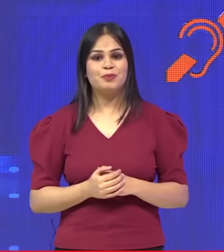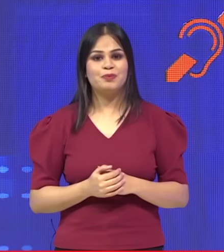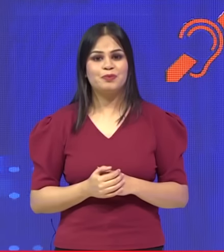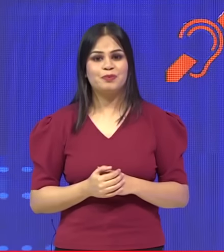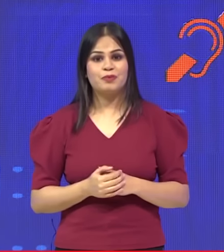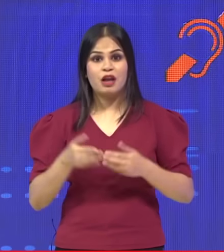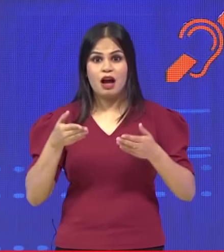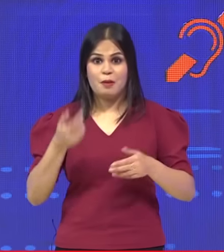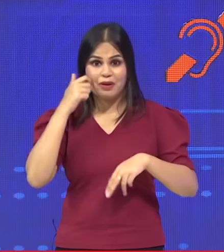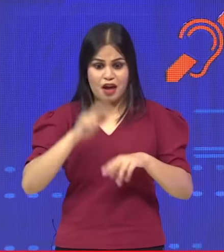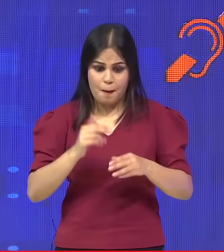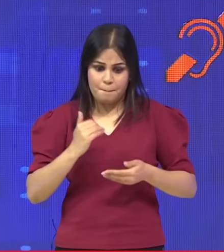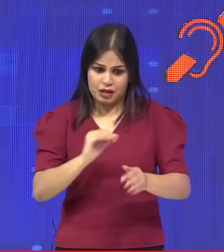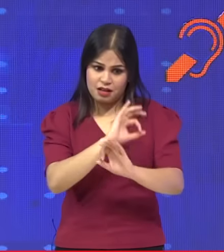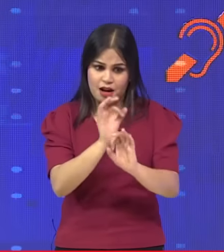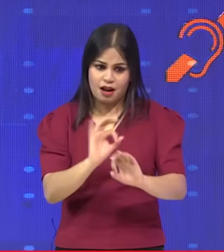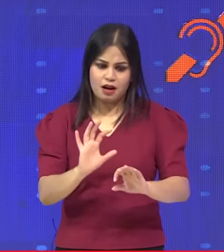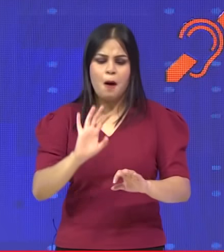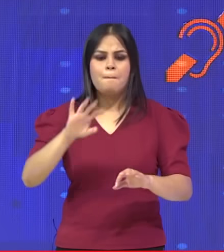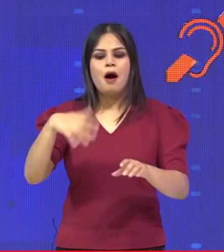हो जाते हैं